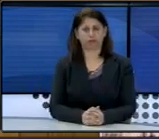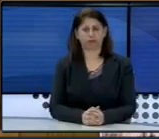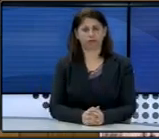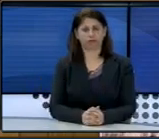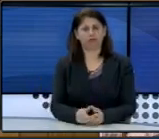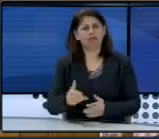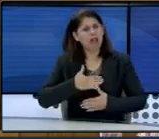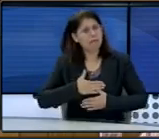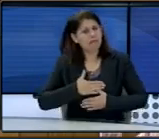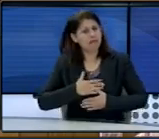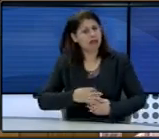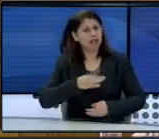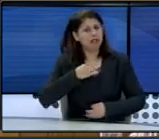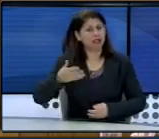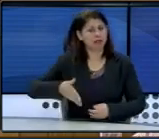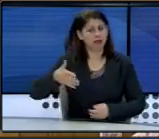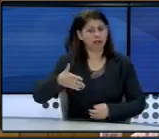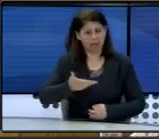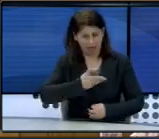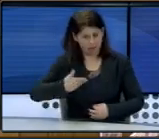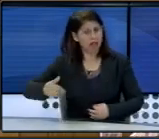Για μένα, κύριε Μητσοτάκη, και για μας,